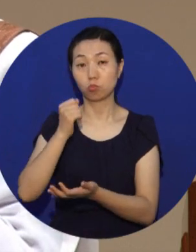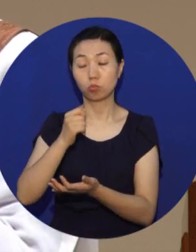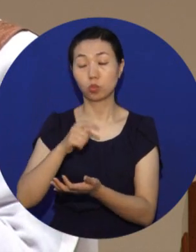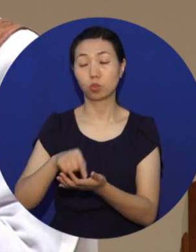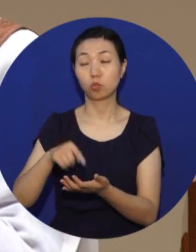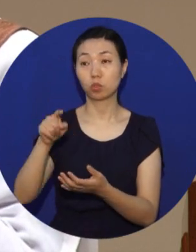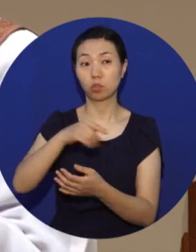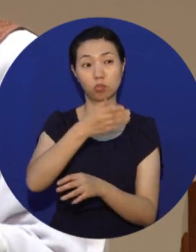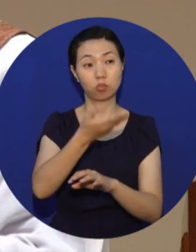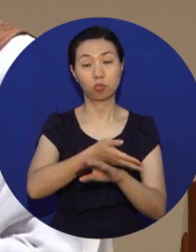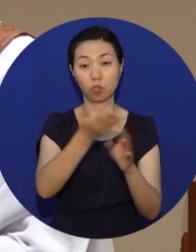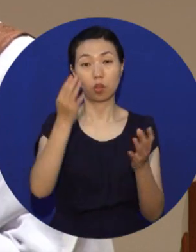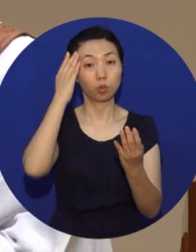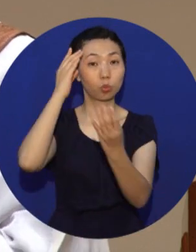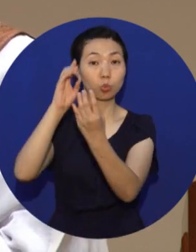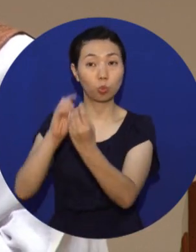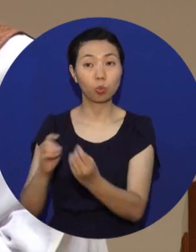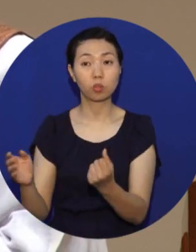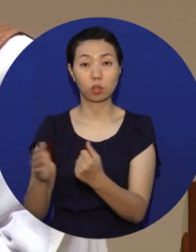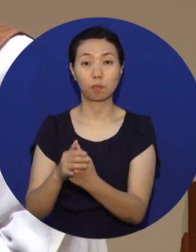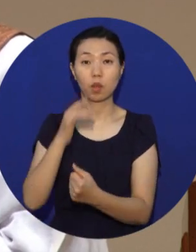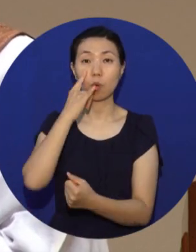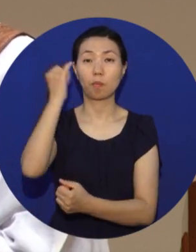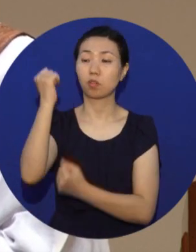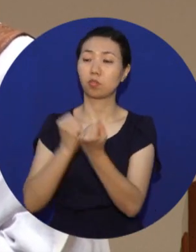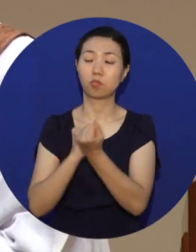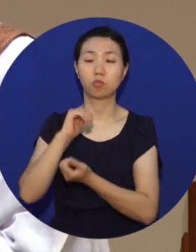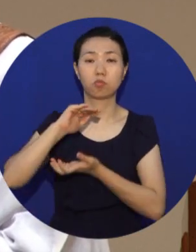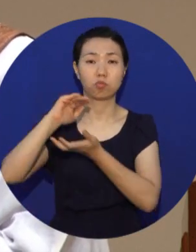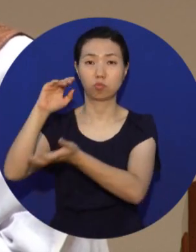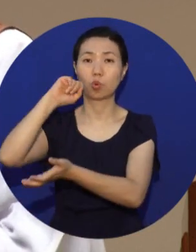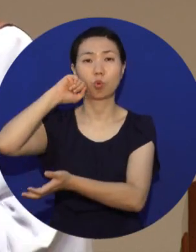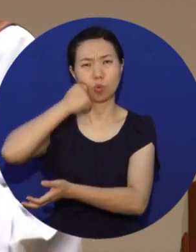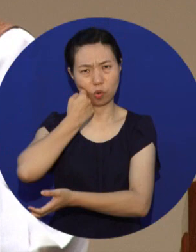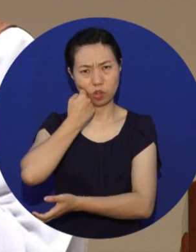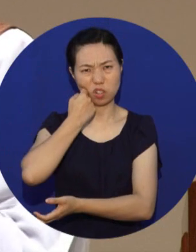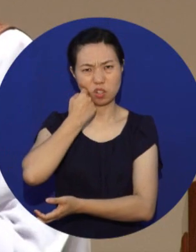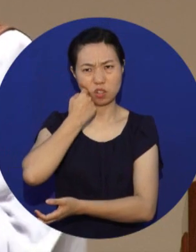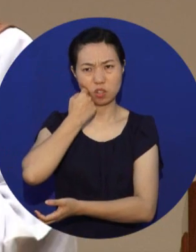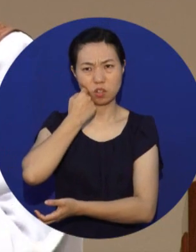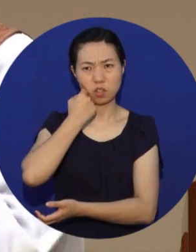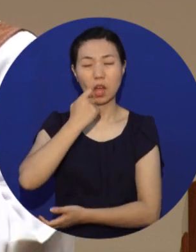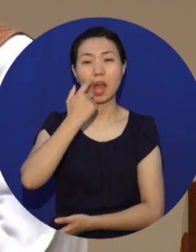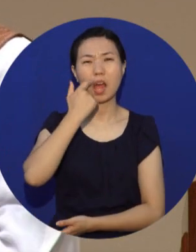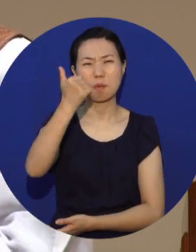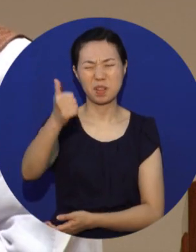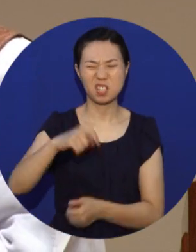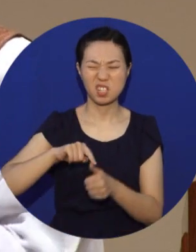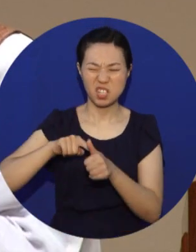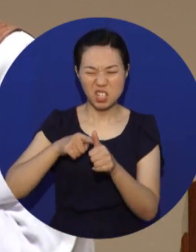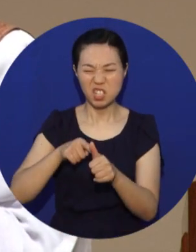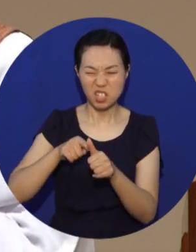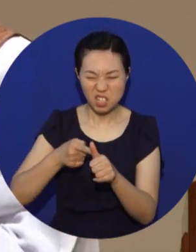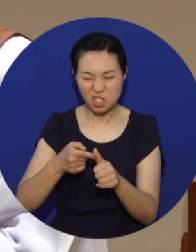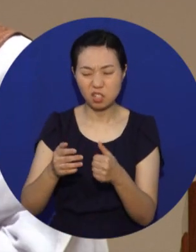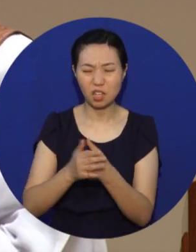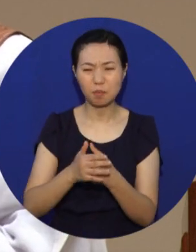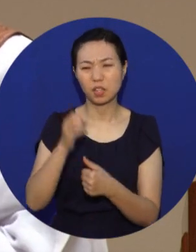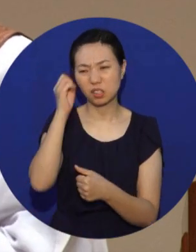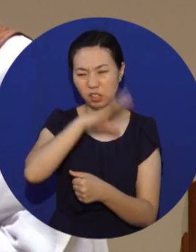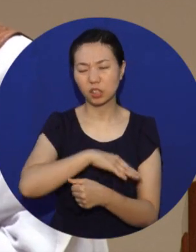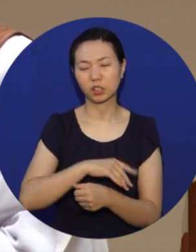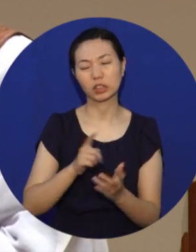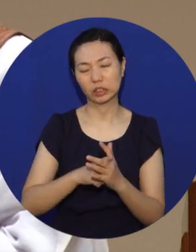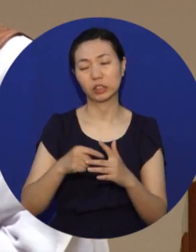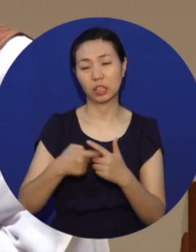의견이 누가 들어도 합당하기 때문에 그 어머니를 설득하기가 어렵다는 거야. 자기 떼서가 아빠는 떼를 써가 그냥 딸이니까